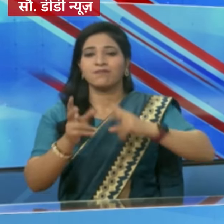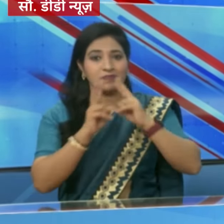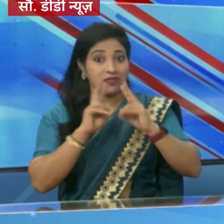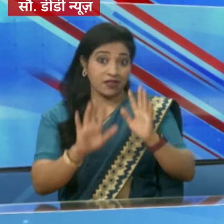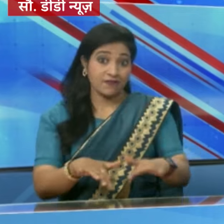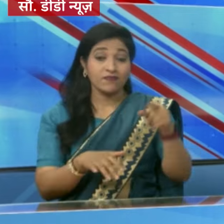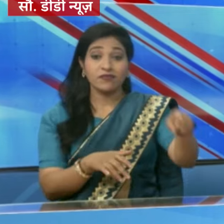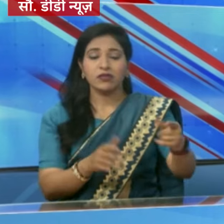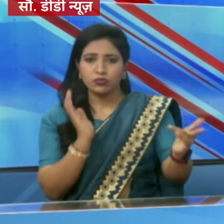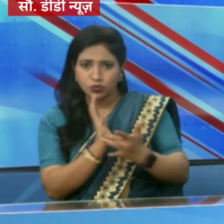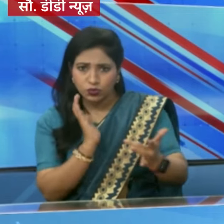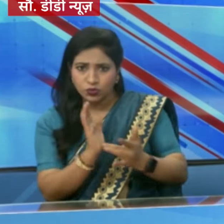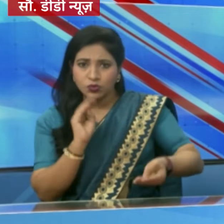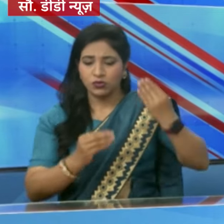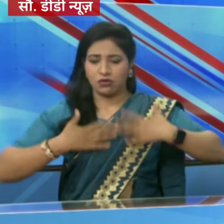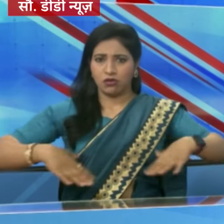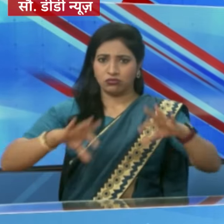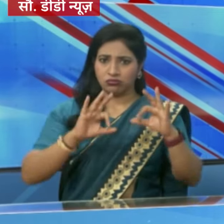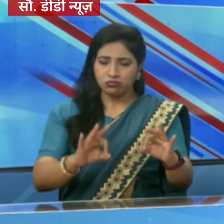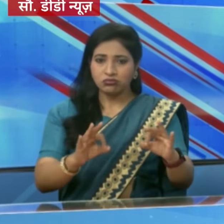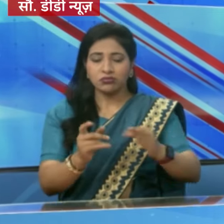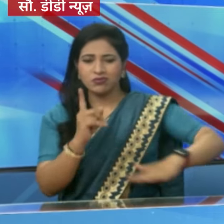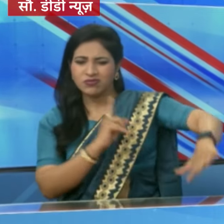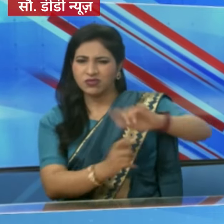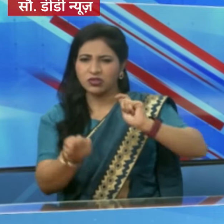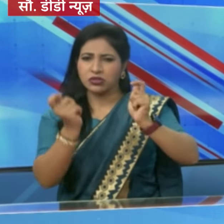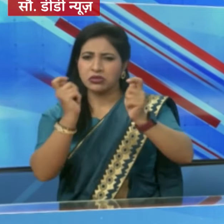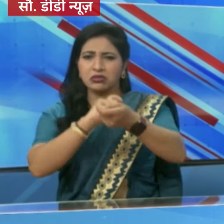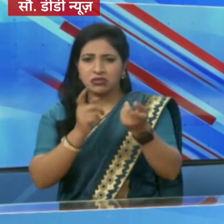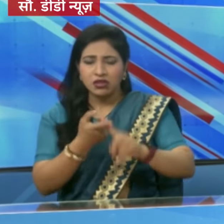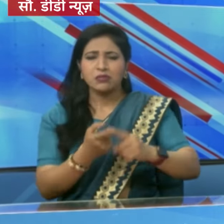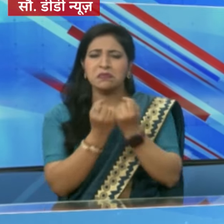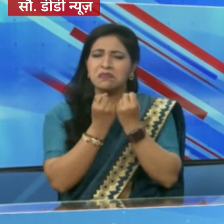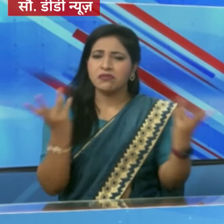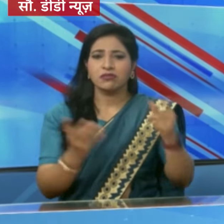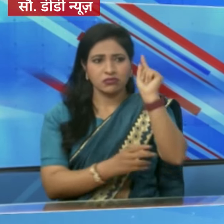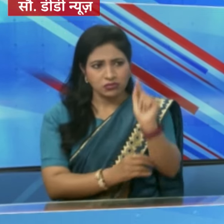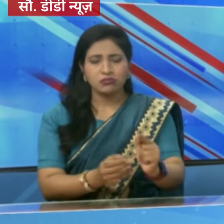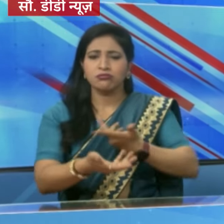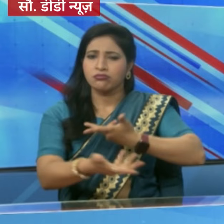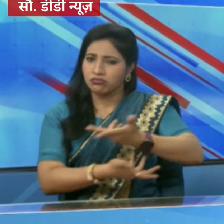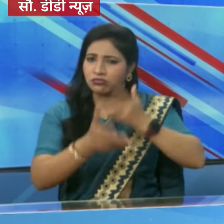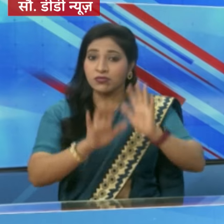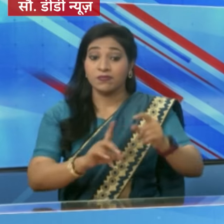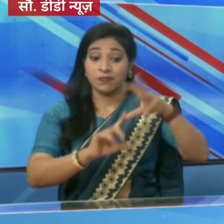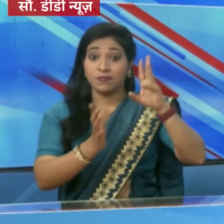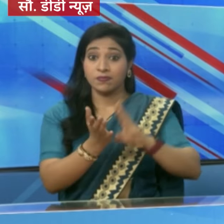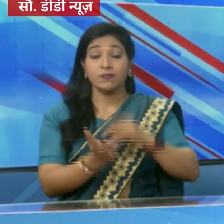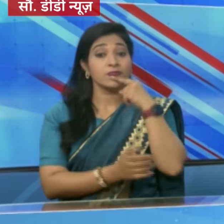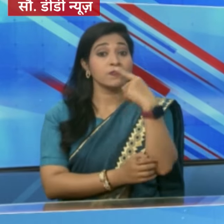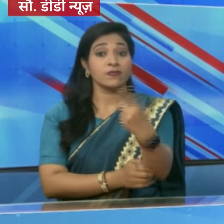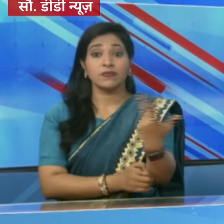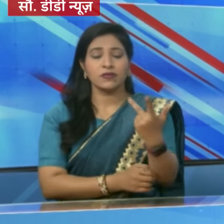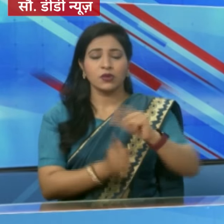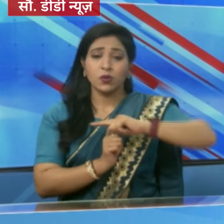में प्रौद्योगिकी स्वास्थ्य जलवायु परिवर्तन समेत अनेक मुद्दों पर चर्चा हुई प्रधानमंत्री ने कहा